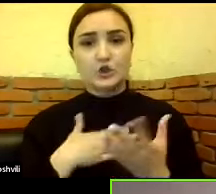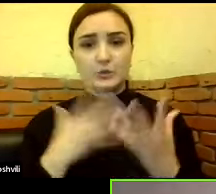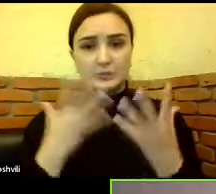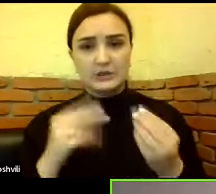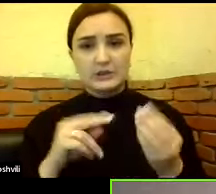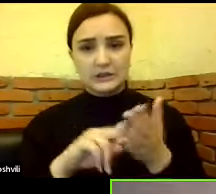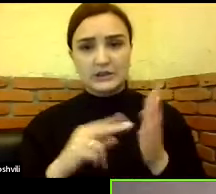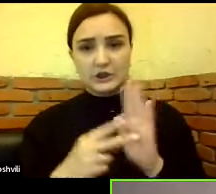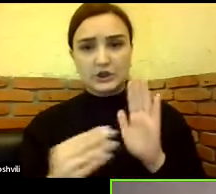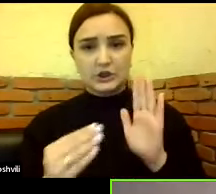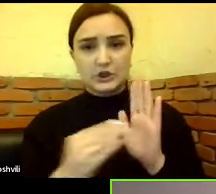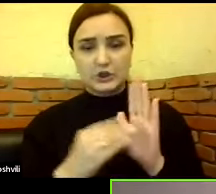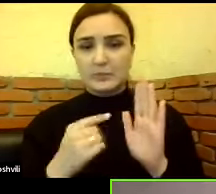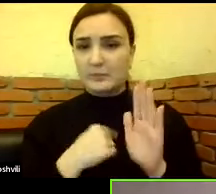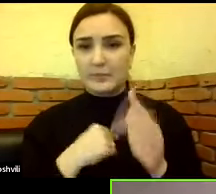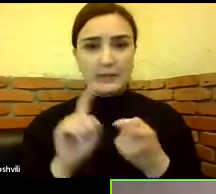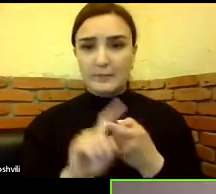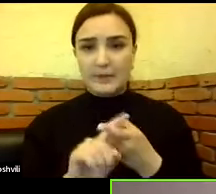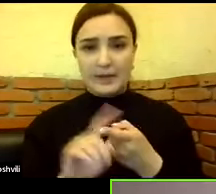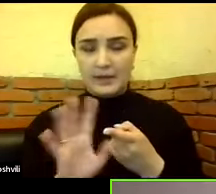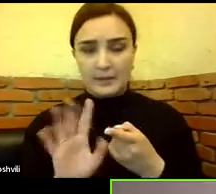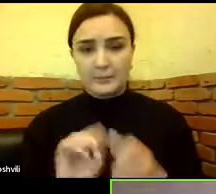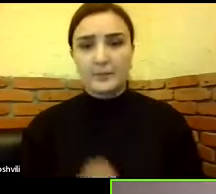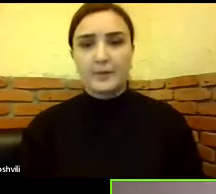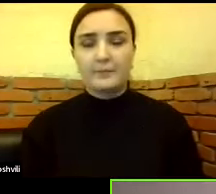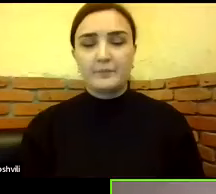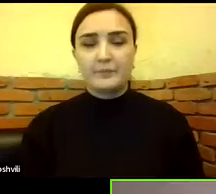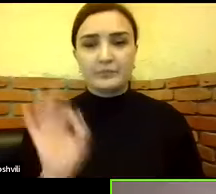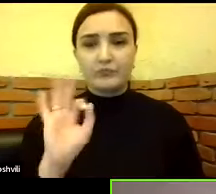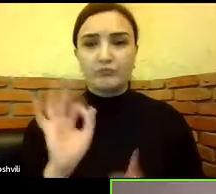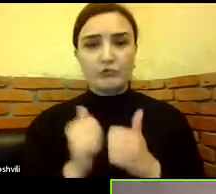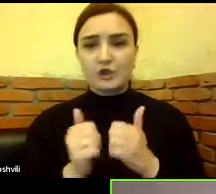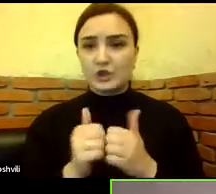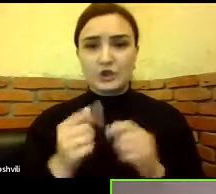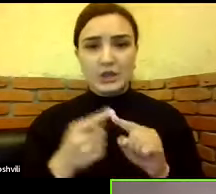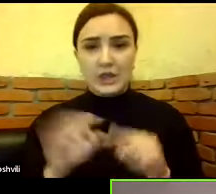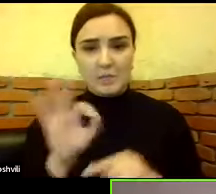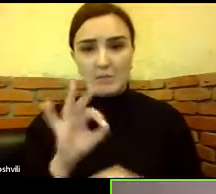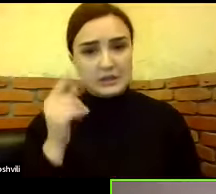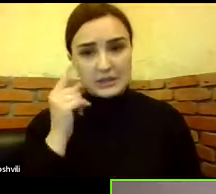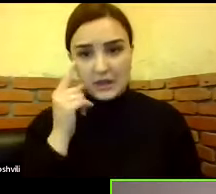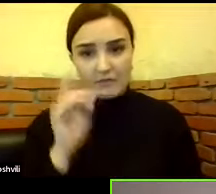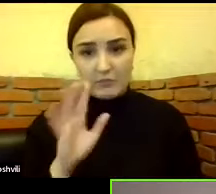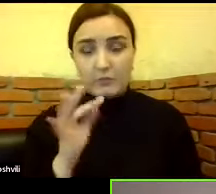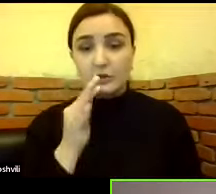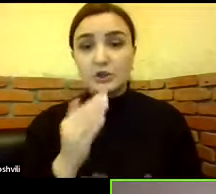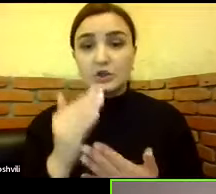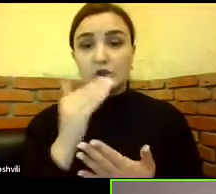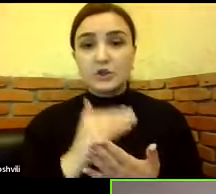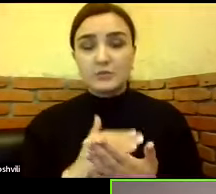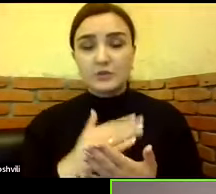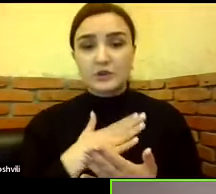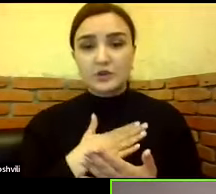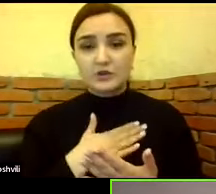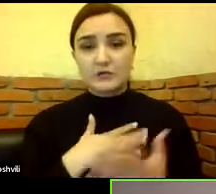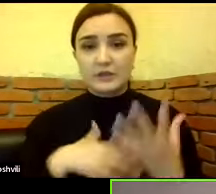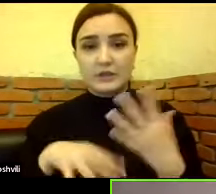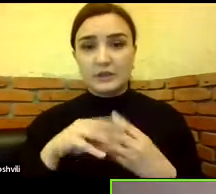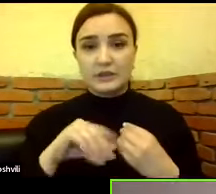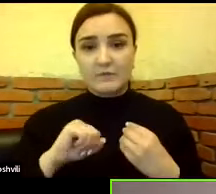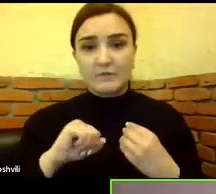და ლოგიკურია, რომ ამ თემებზე ხშირად არც ფიქრობდი და იმის მერე, რაც ჩვენ დავმეგობრდით და